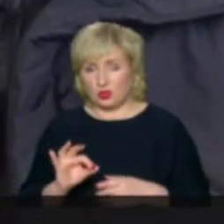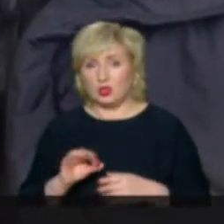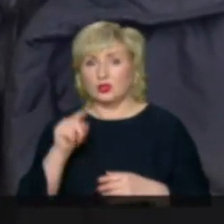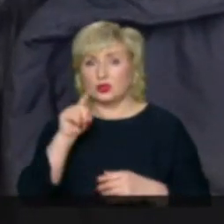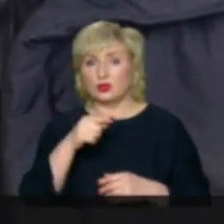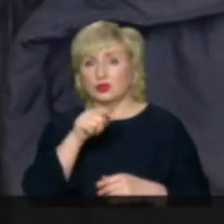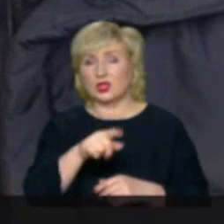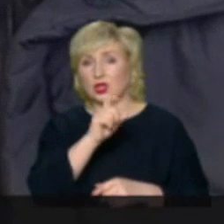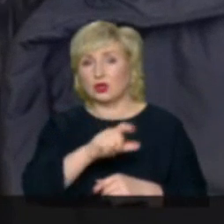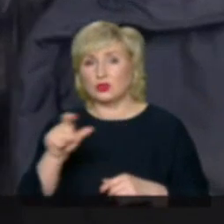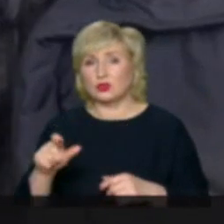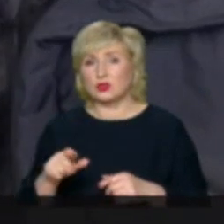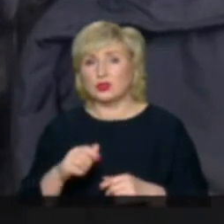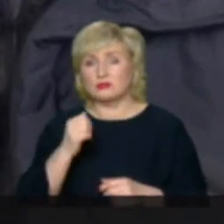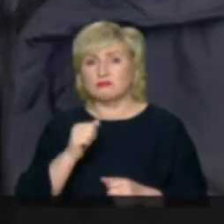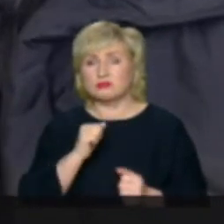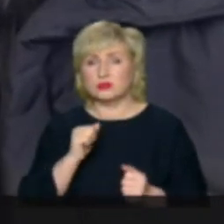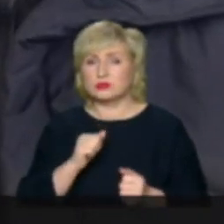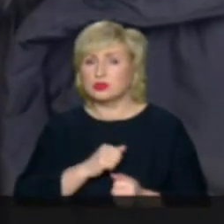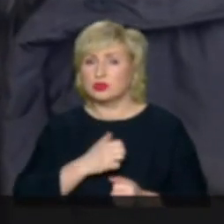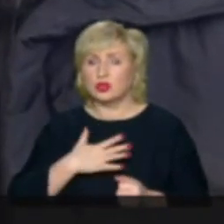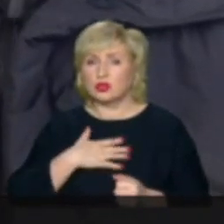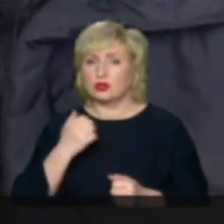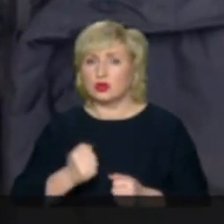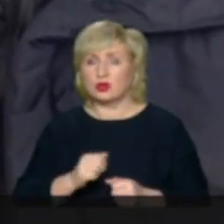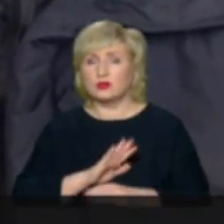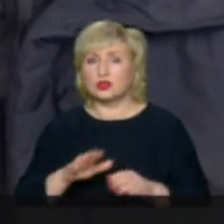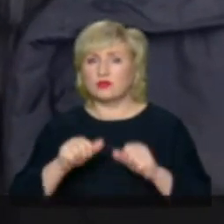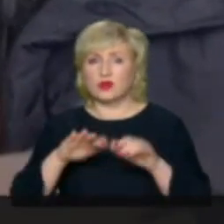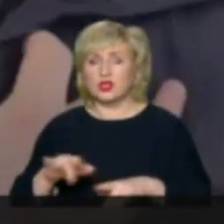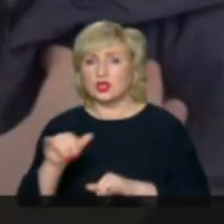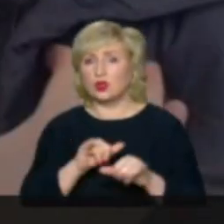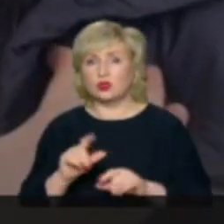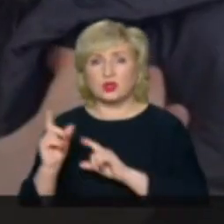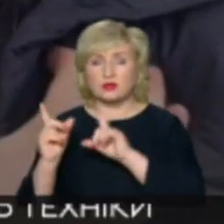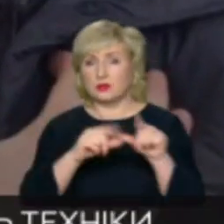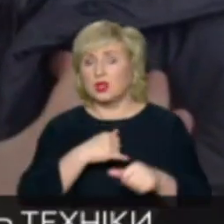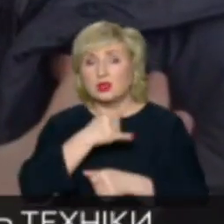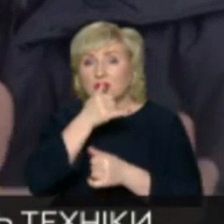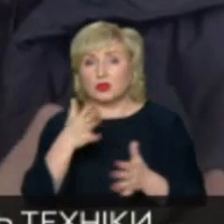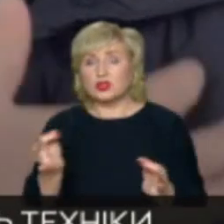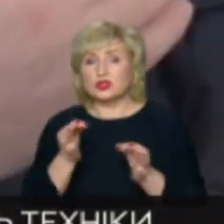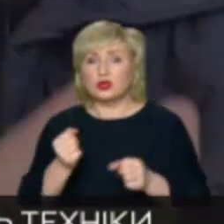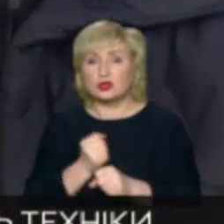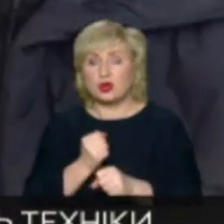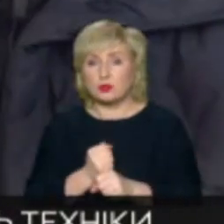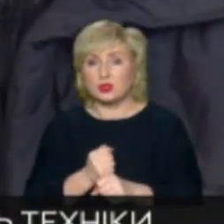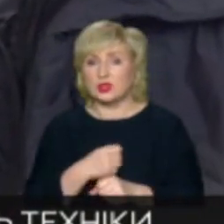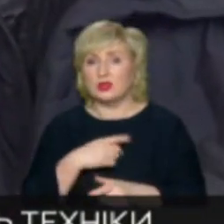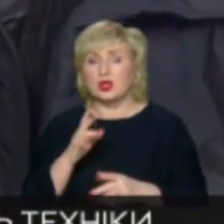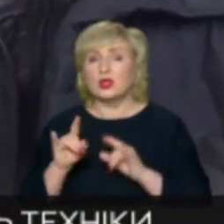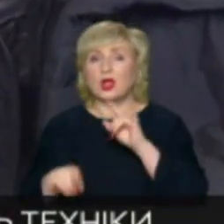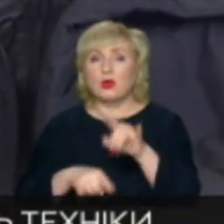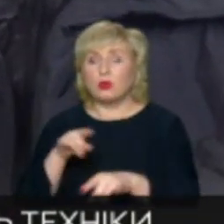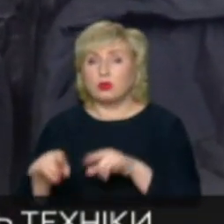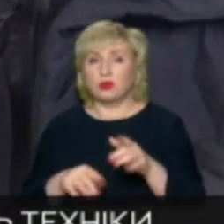такі люди, знаєте, стойкі, що вони вже для себе вирішили нікуди не їхати. Ми нічого не можемо з ними робити. Ніякі аргументи, ніякі